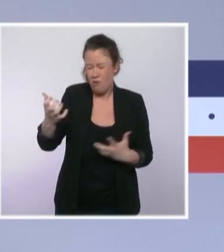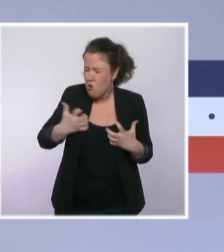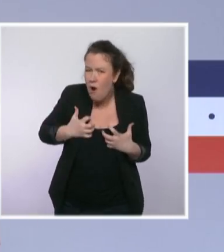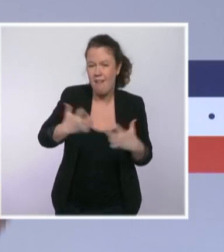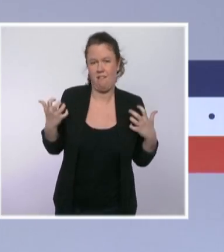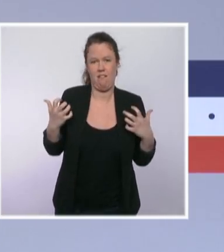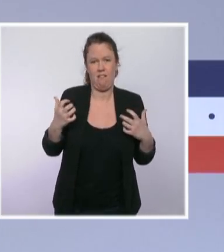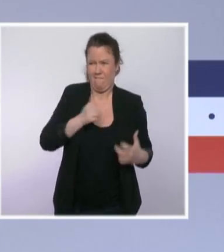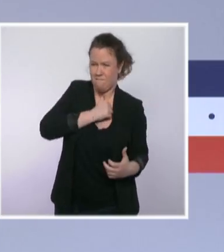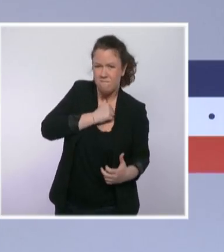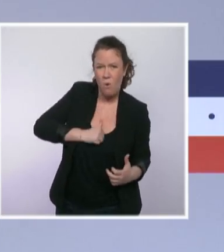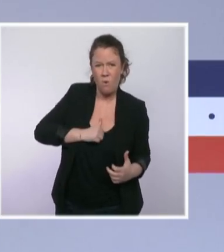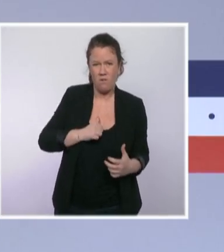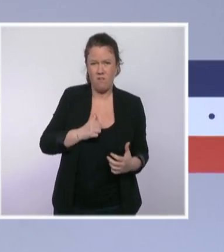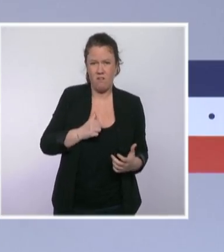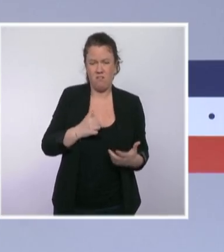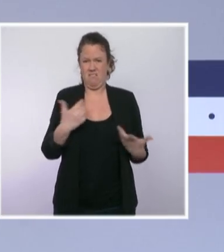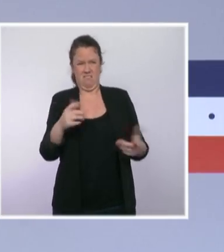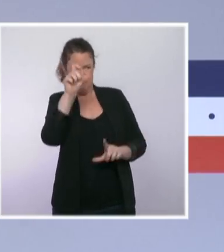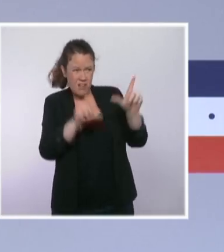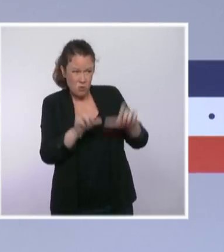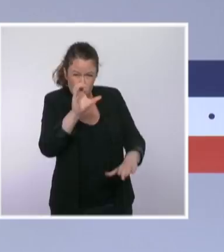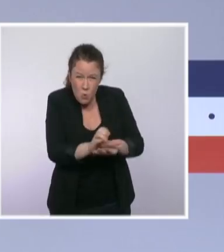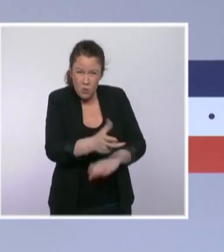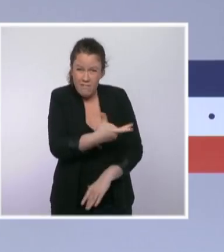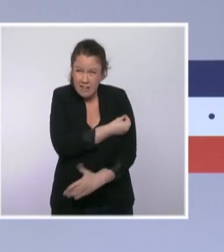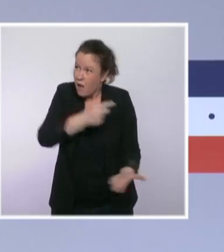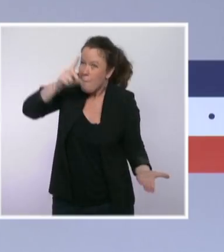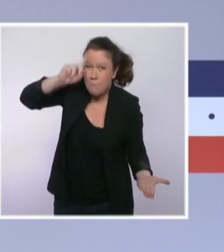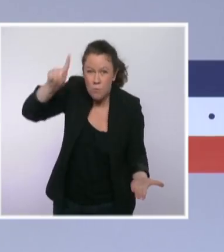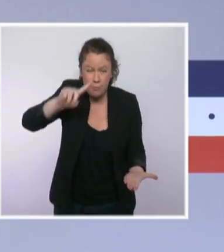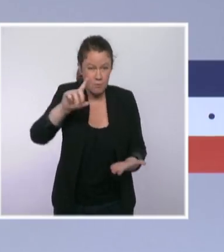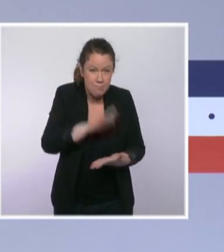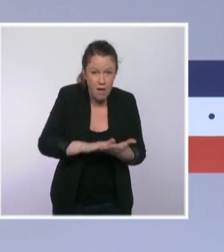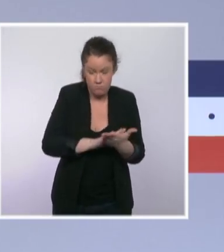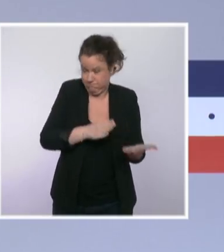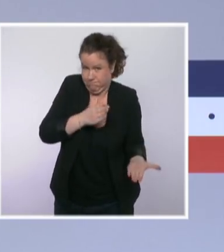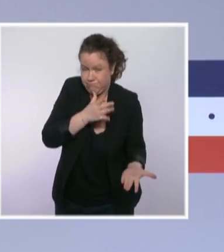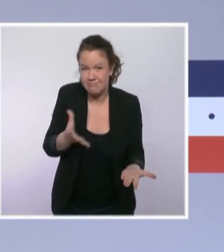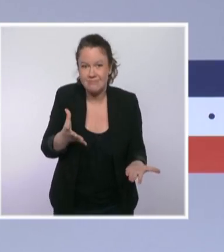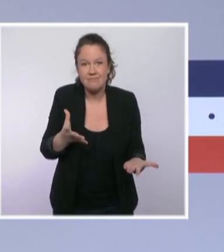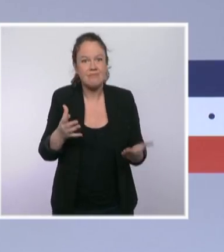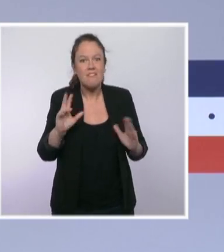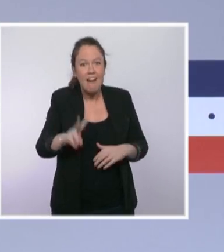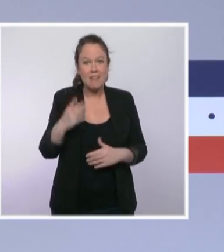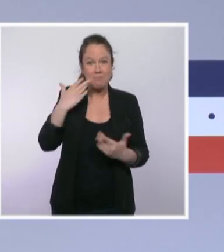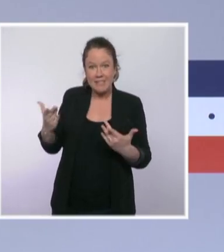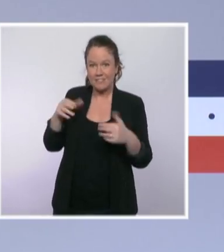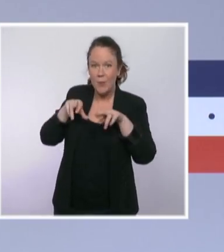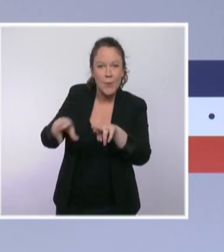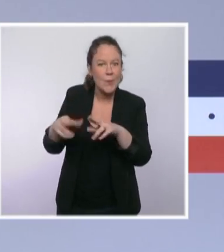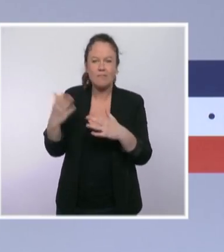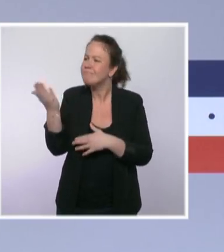à ce choix qui est fait de s'opposer au vaccin. Vous discutez avec des Français aujourd'hui, vous en avez beaucoup qui vous